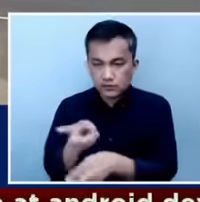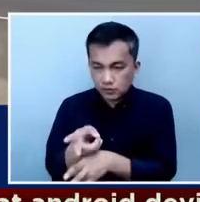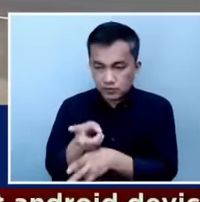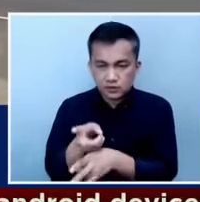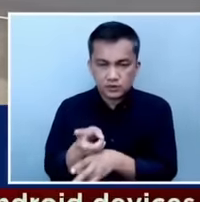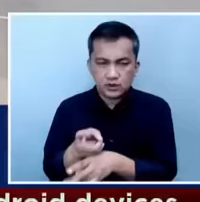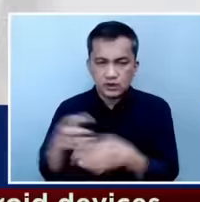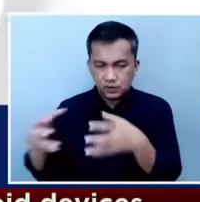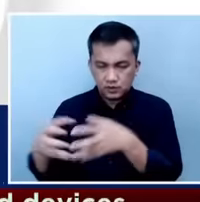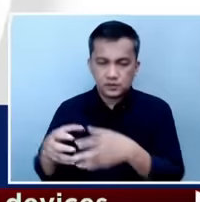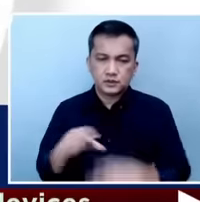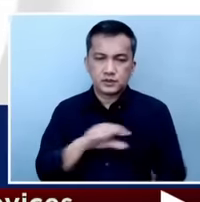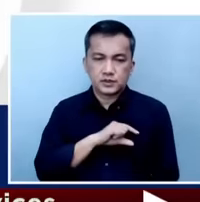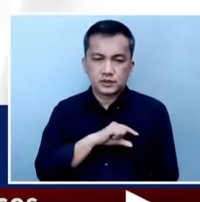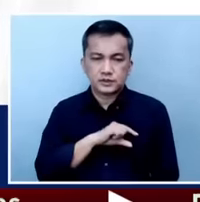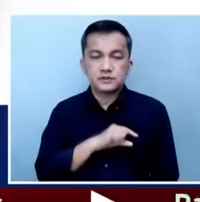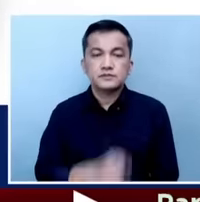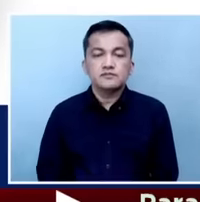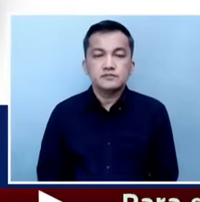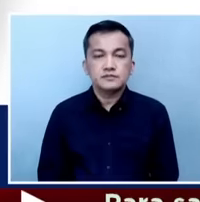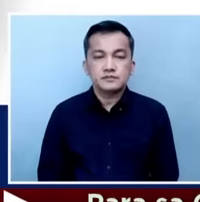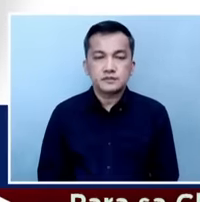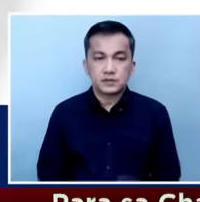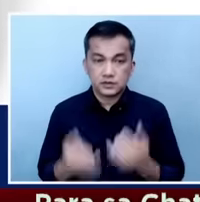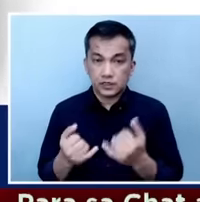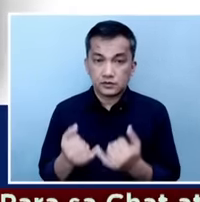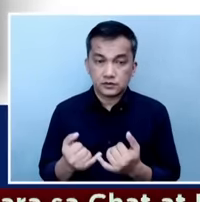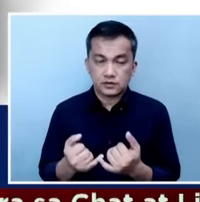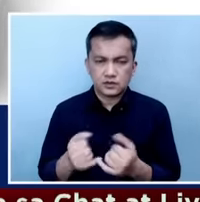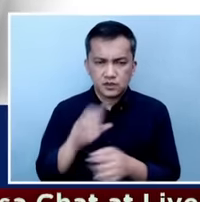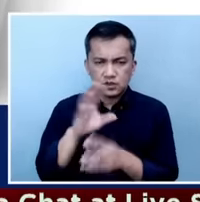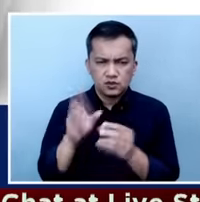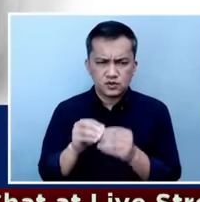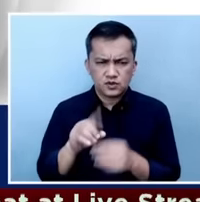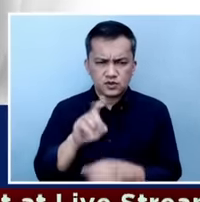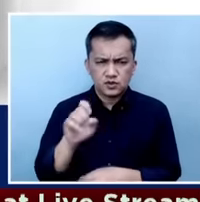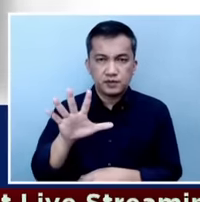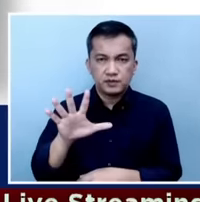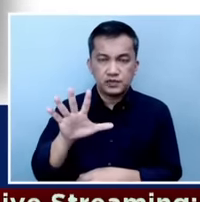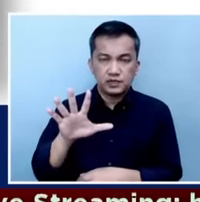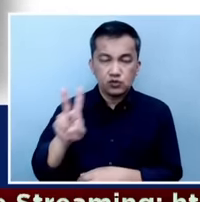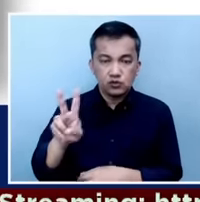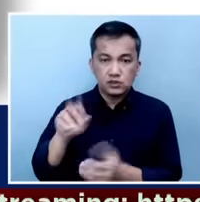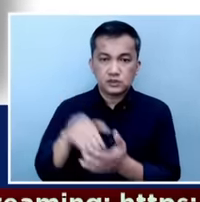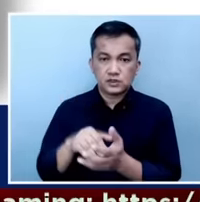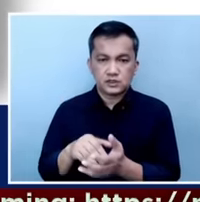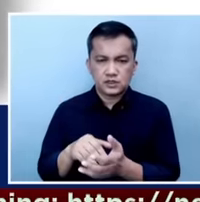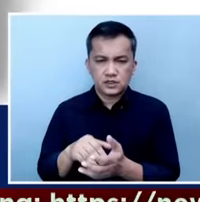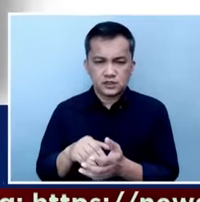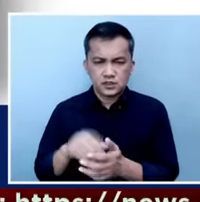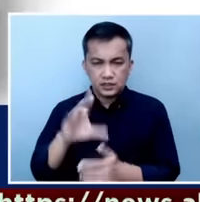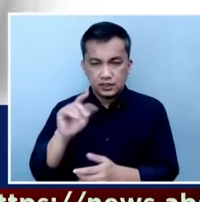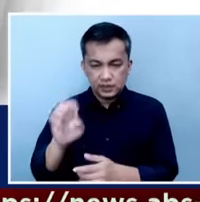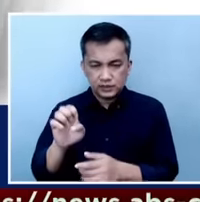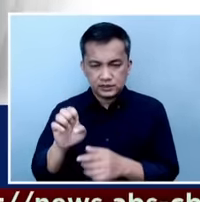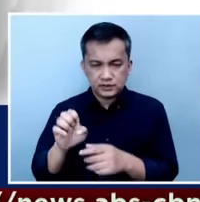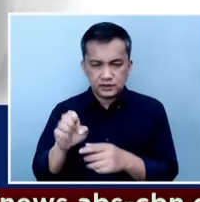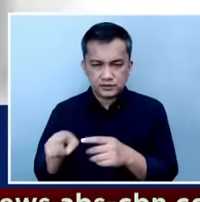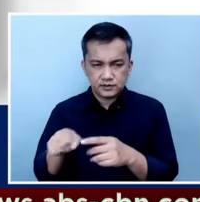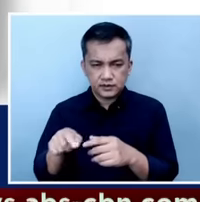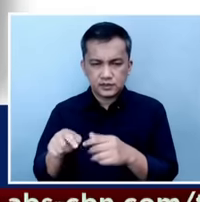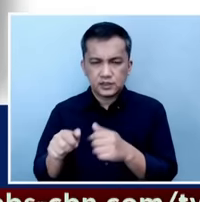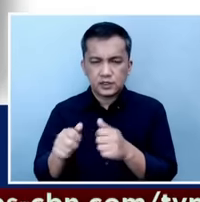hanay ng pulisya. Sa kasalukuyan, nasa halos 152,000 ang mga kaso na pinupursigi sa